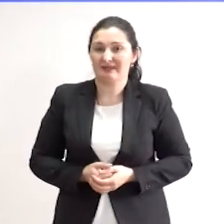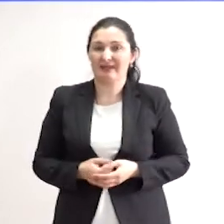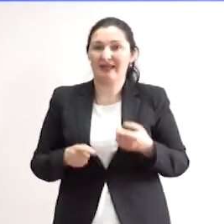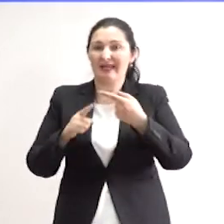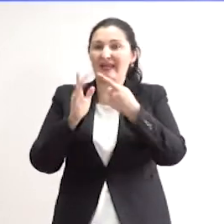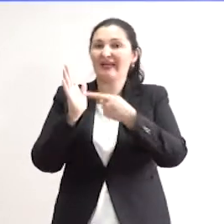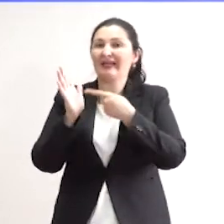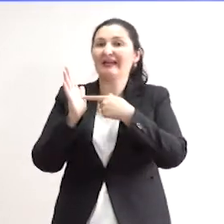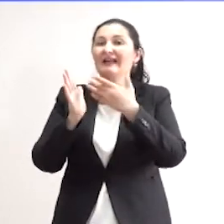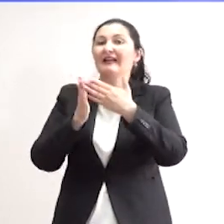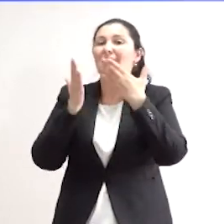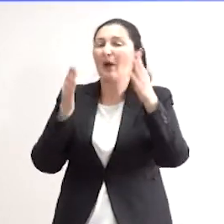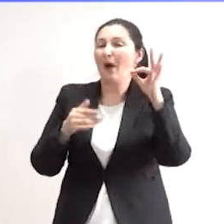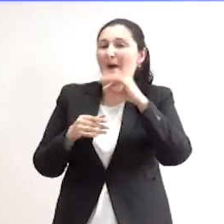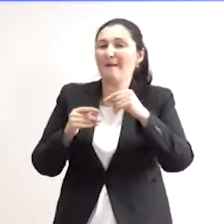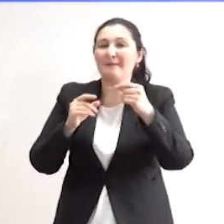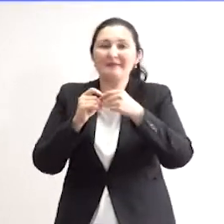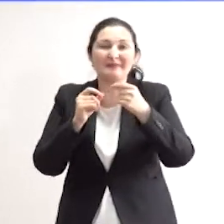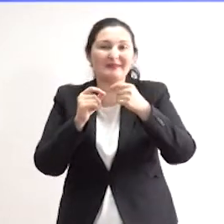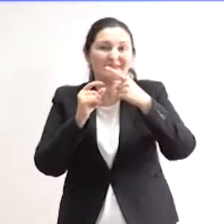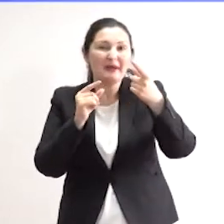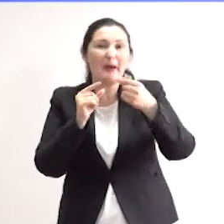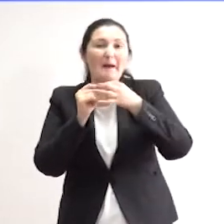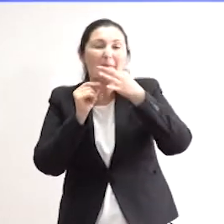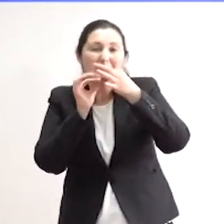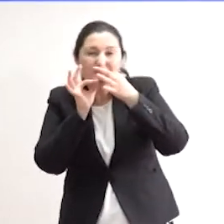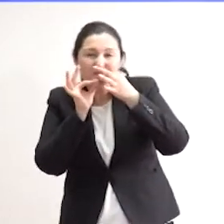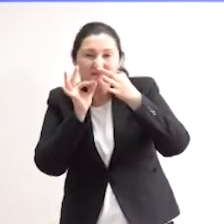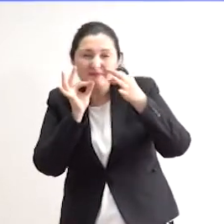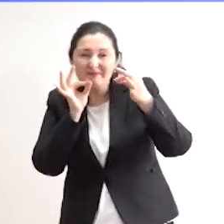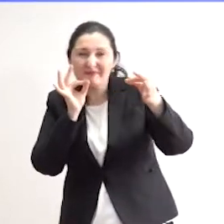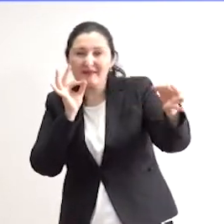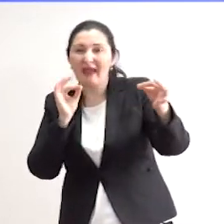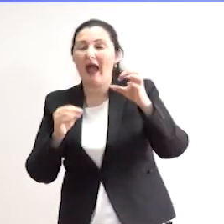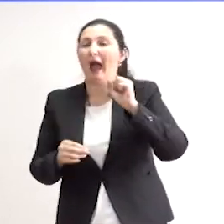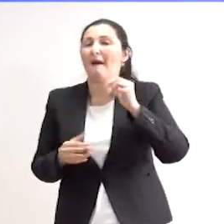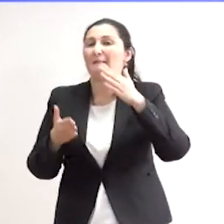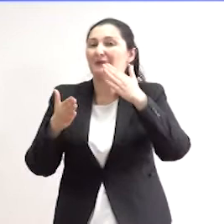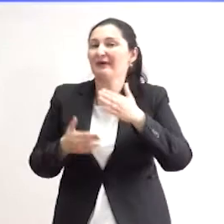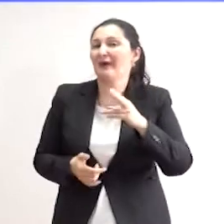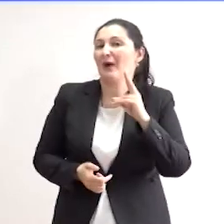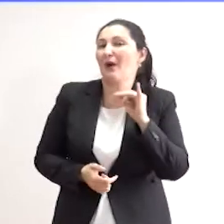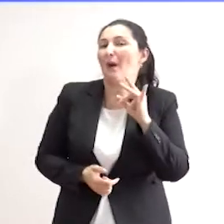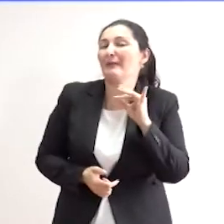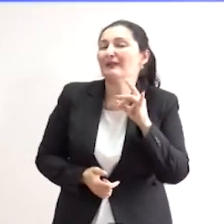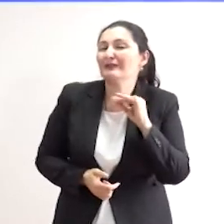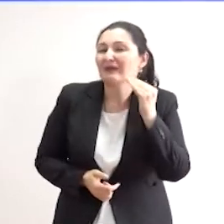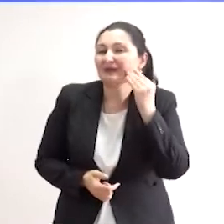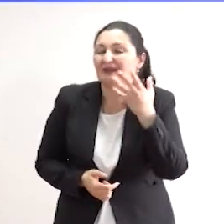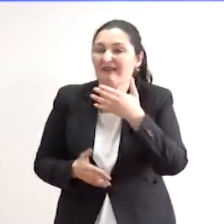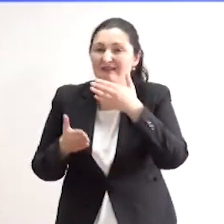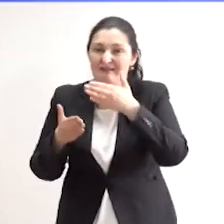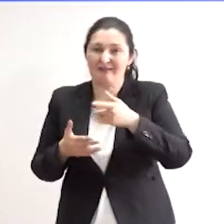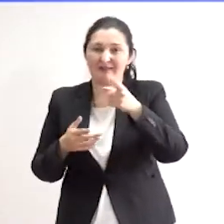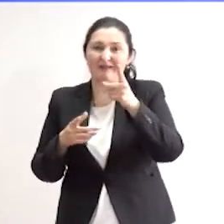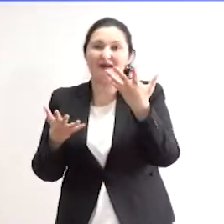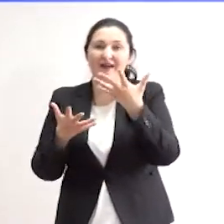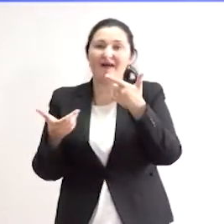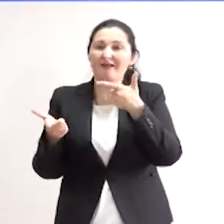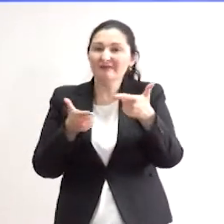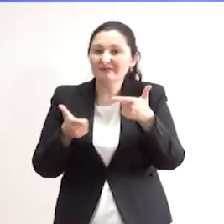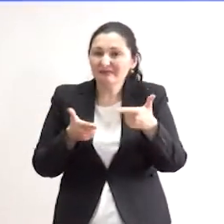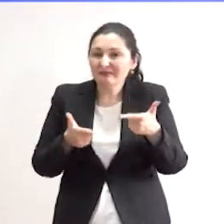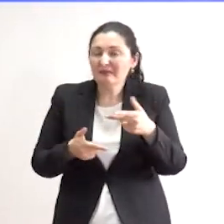این کتاب درباره پنیر حکایت میکند و مؤلف آن احمد شاه کامل زاده است که درباره چطور تیار